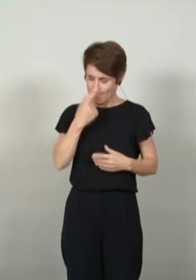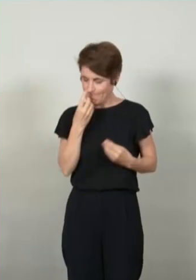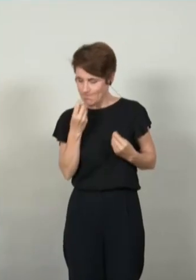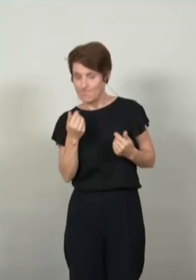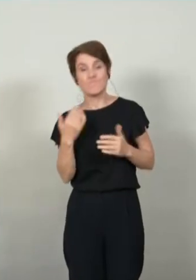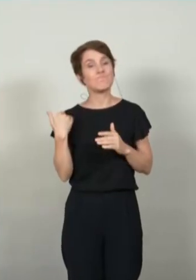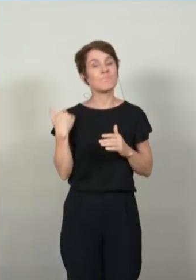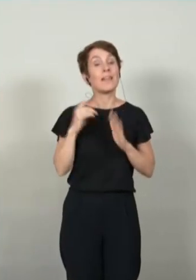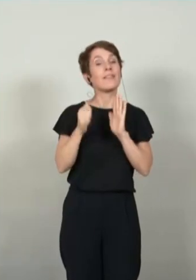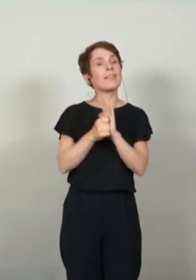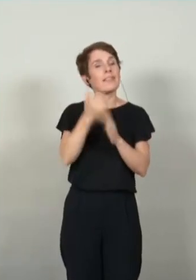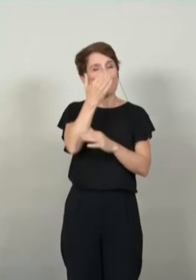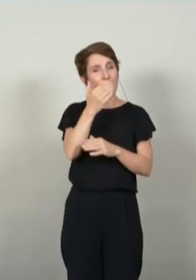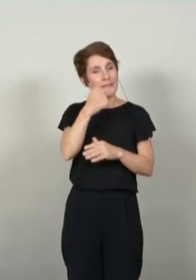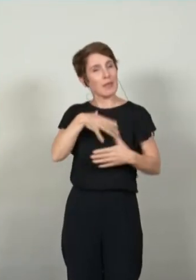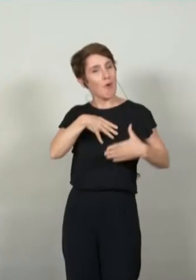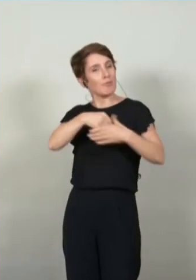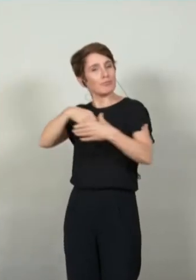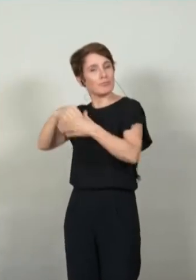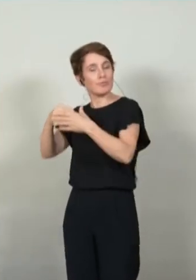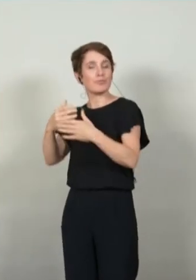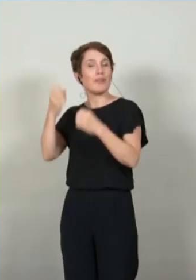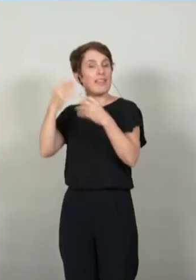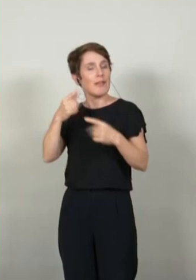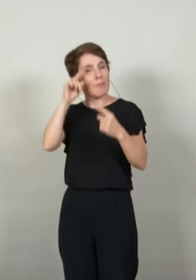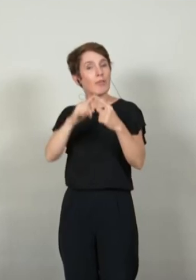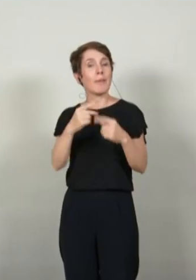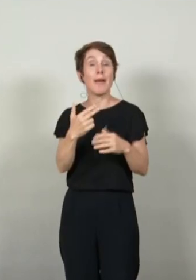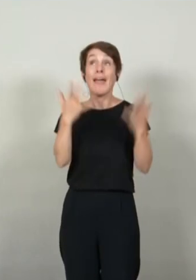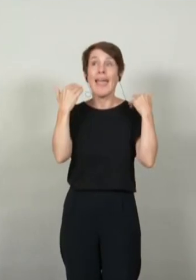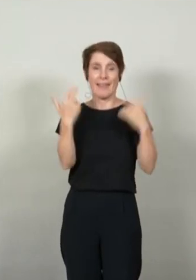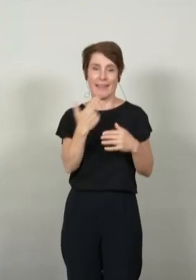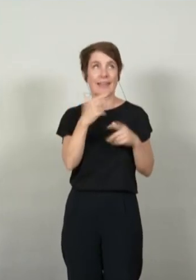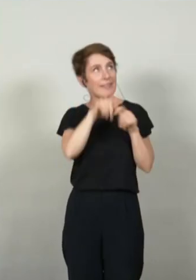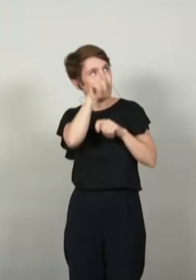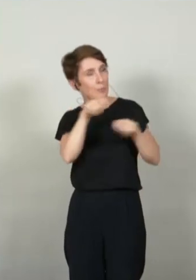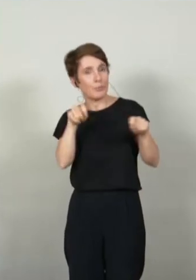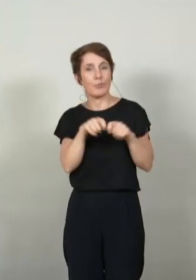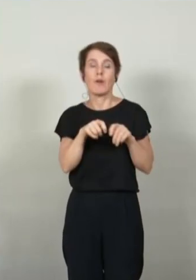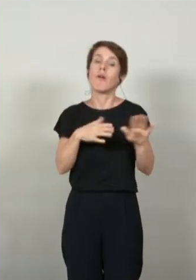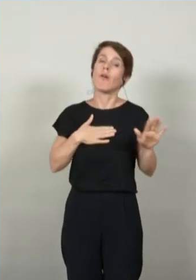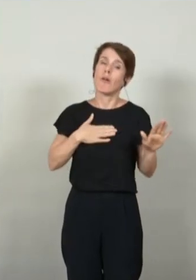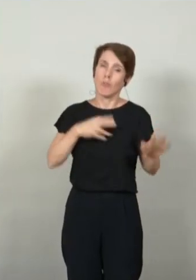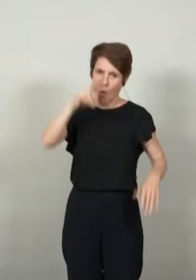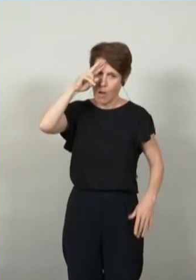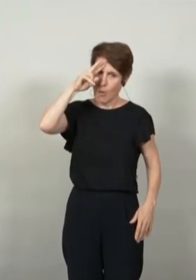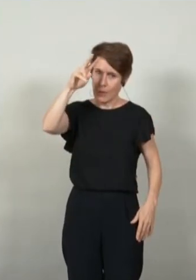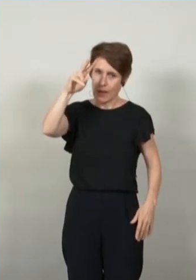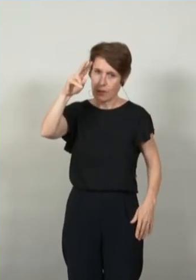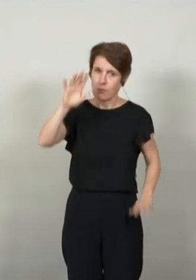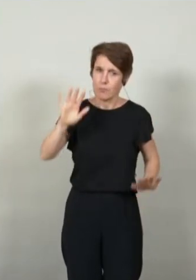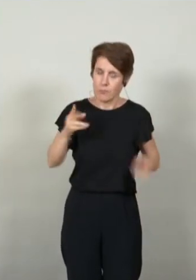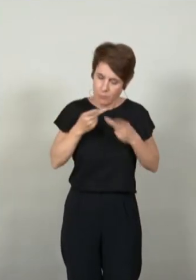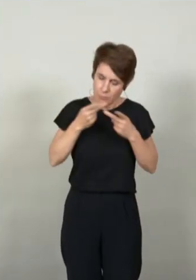de participer à de nombreux événements sur la qualité de l'air et même si je dois être honnête la pardon la fréquentation